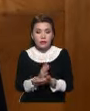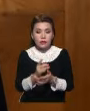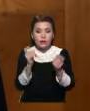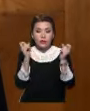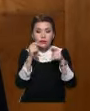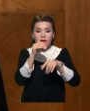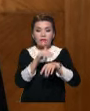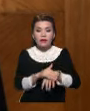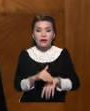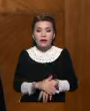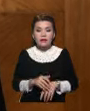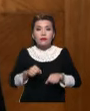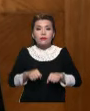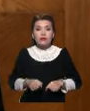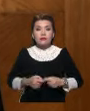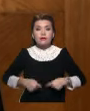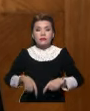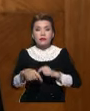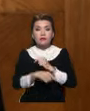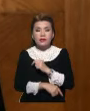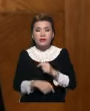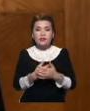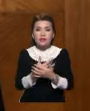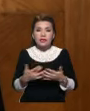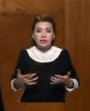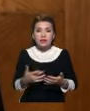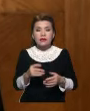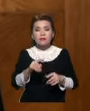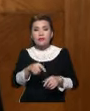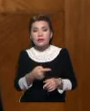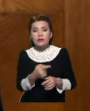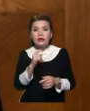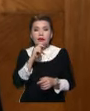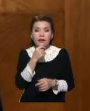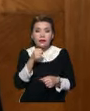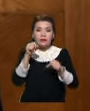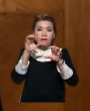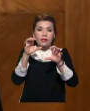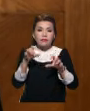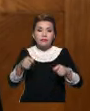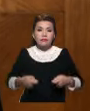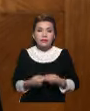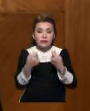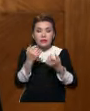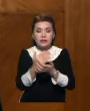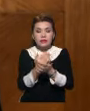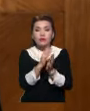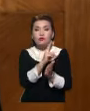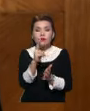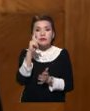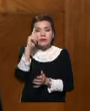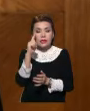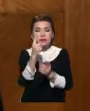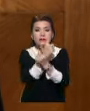факты злоупотребления полномочиями, хищения или других экономических правонарушений, просим сообщать об